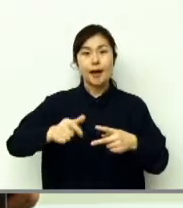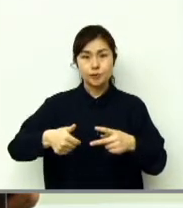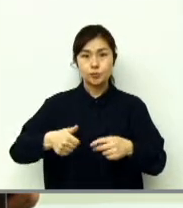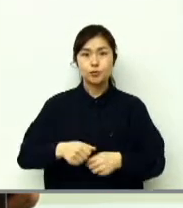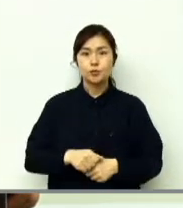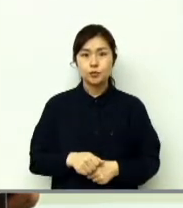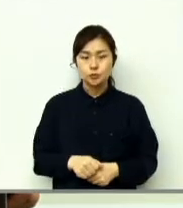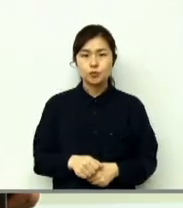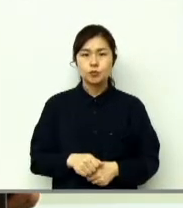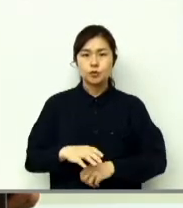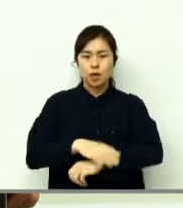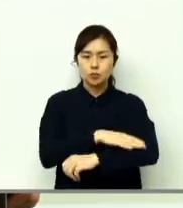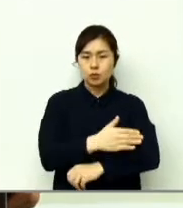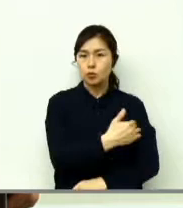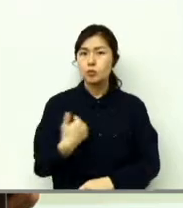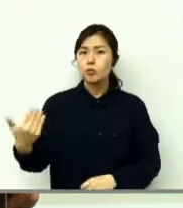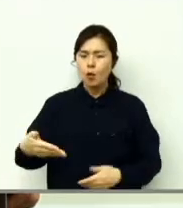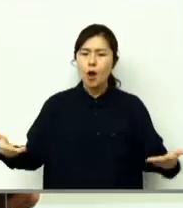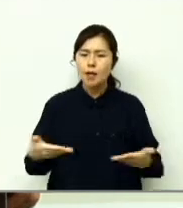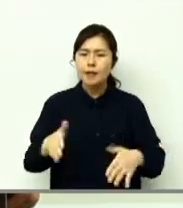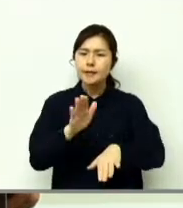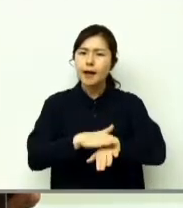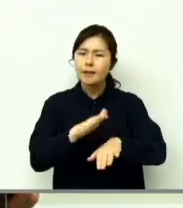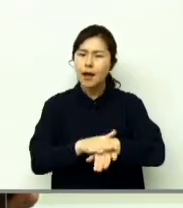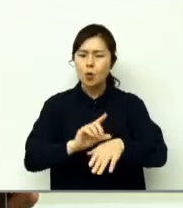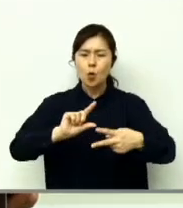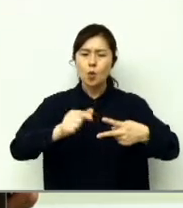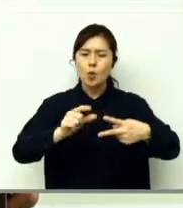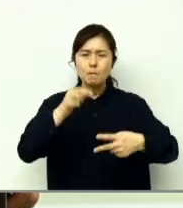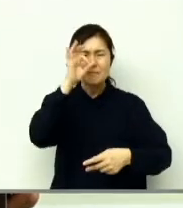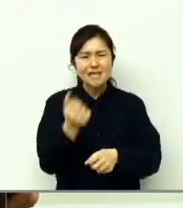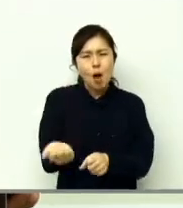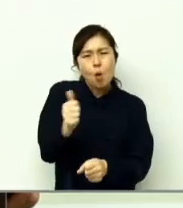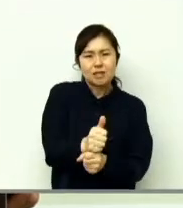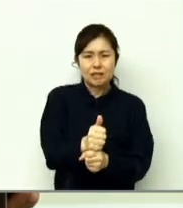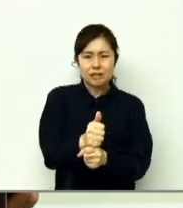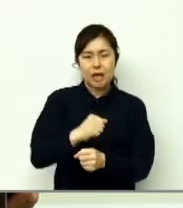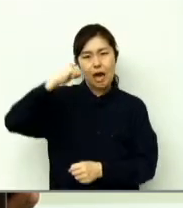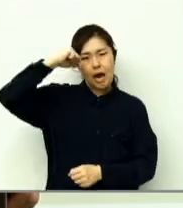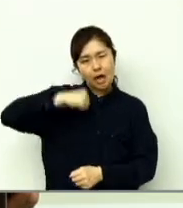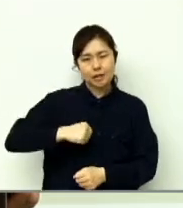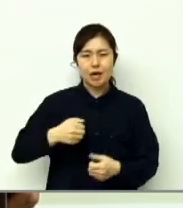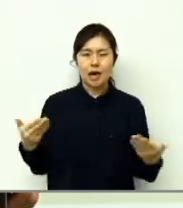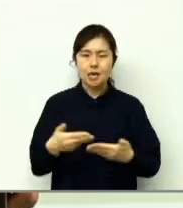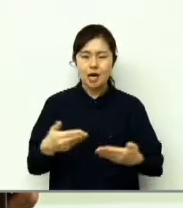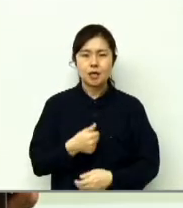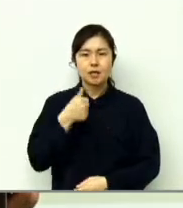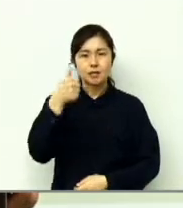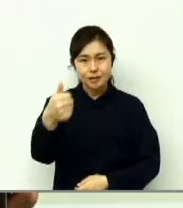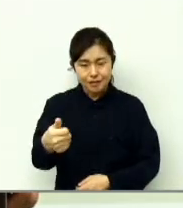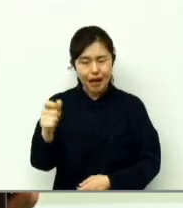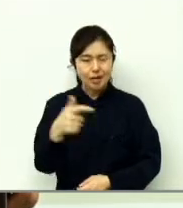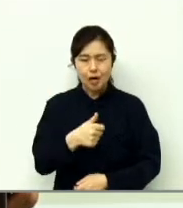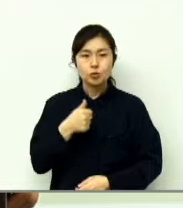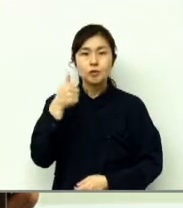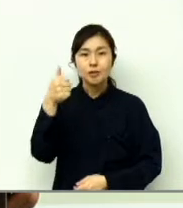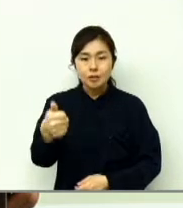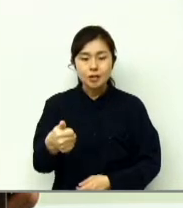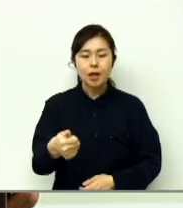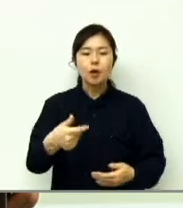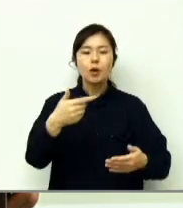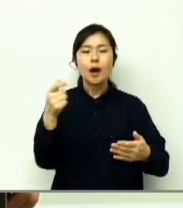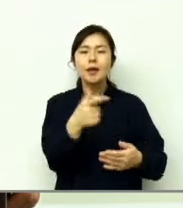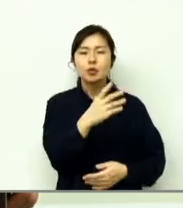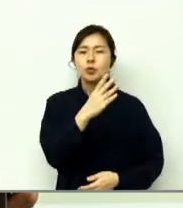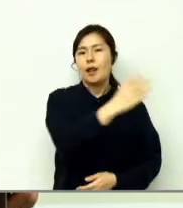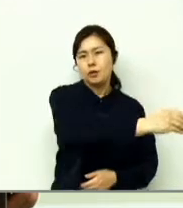勤務制度の導入など働き方の見直しに資する取り組み、これをですね、とにかく強化をしていきたいということで、